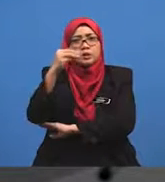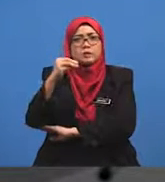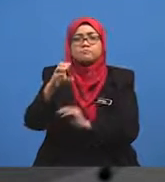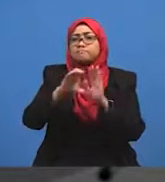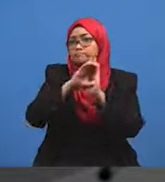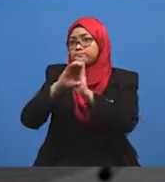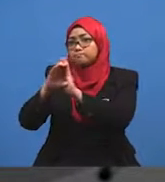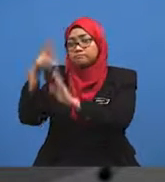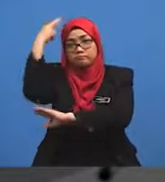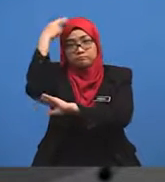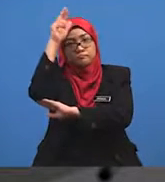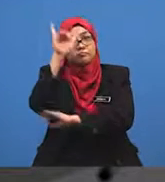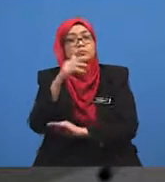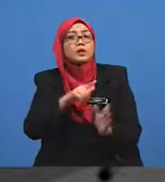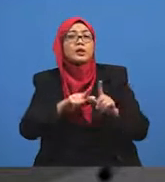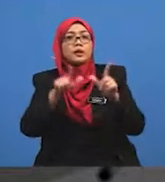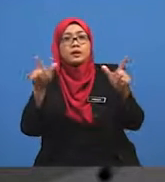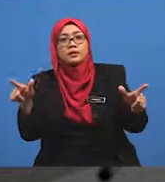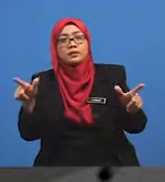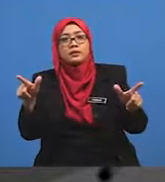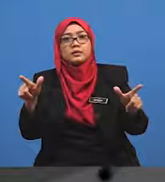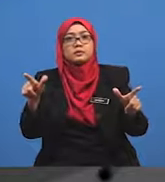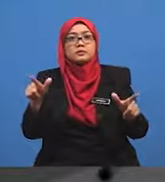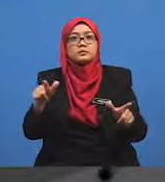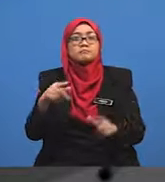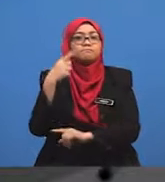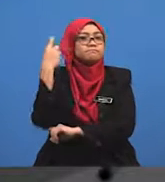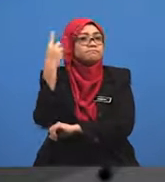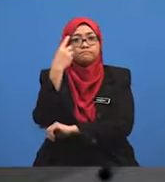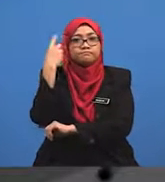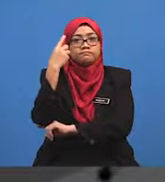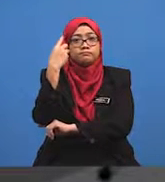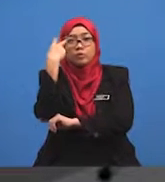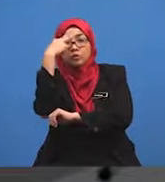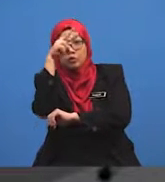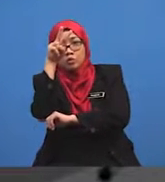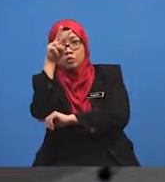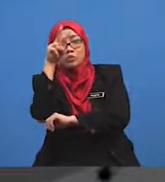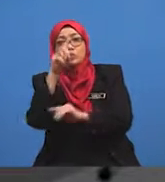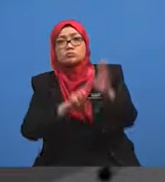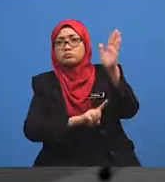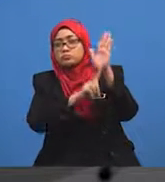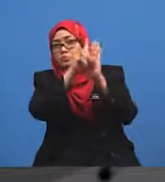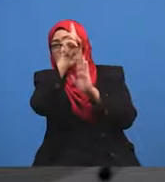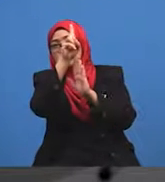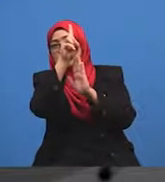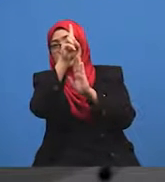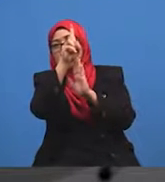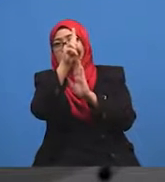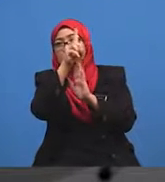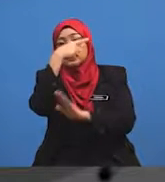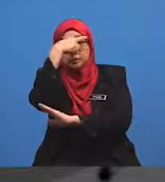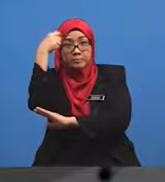Mereka berjaya dalam pekerjaan masing-masing dan dipandang tinggi oleh kaumnya kerana berpegang dengan etika